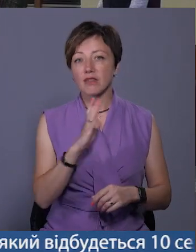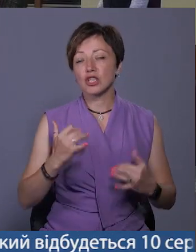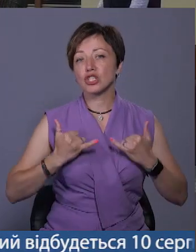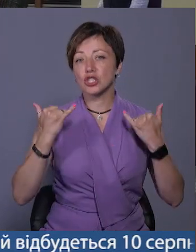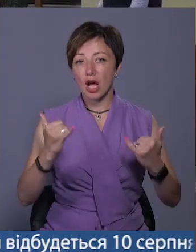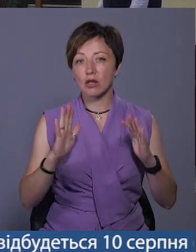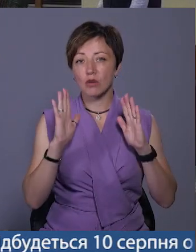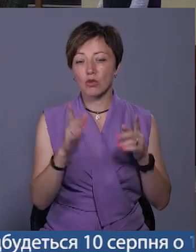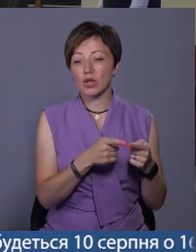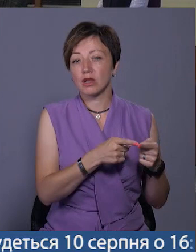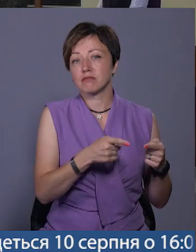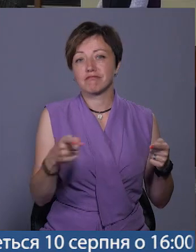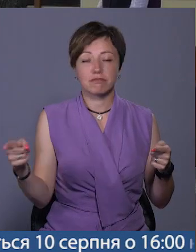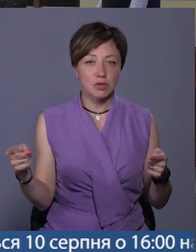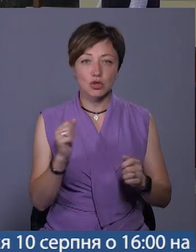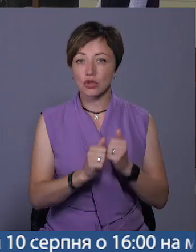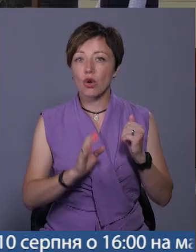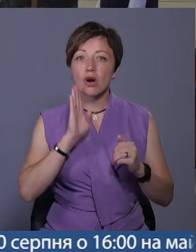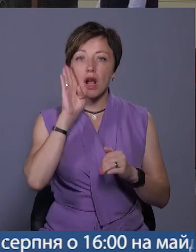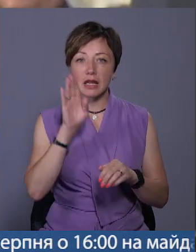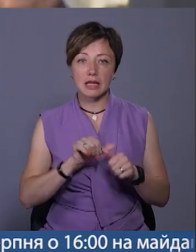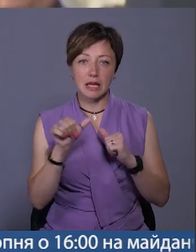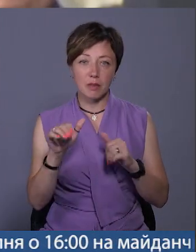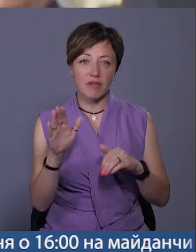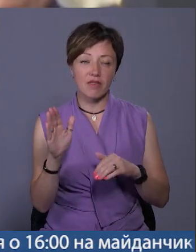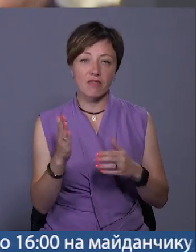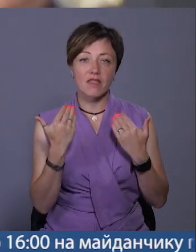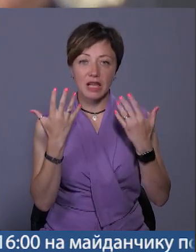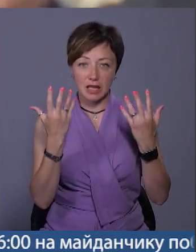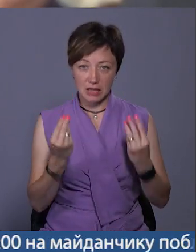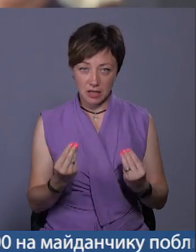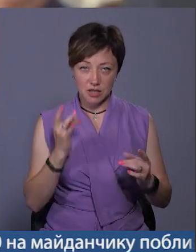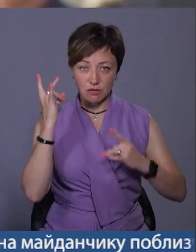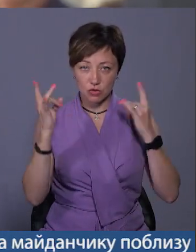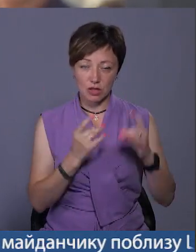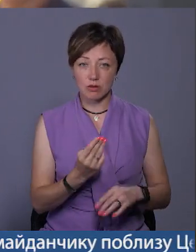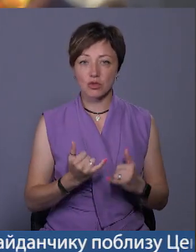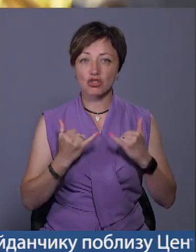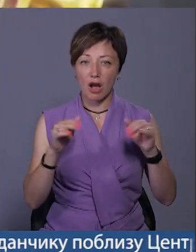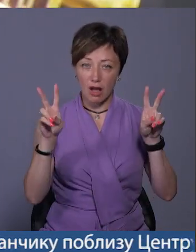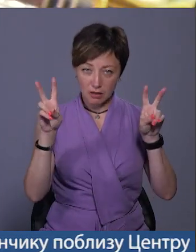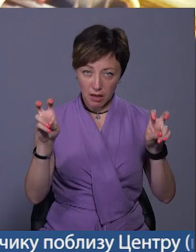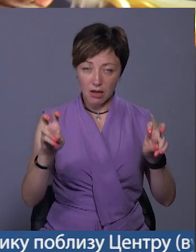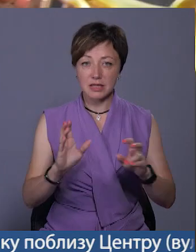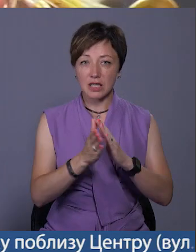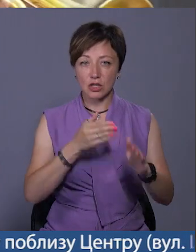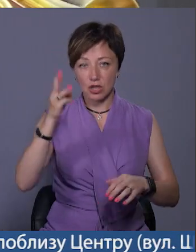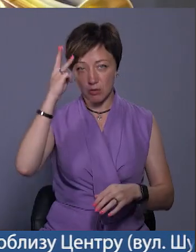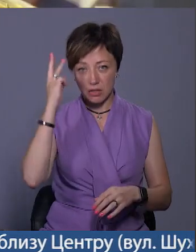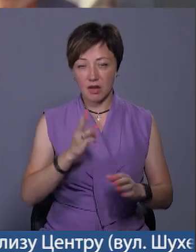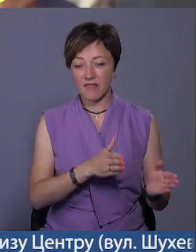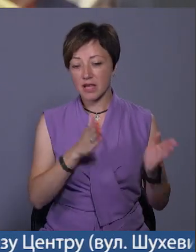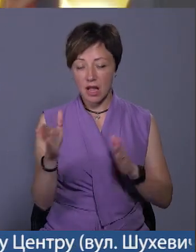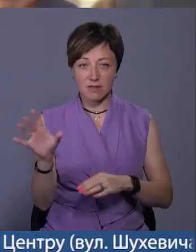буде безстроковою. Відтепер щоранку, крім вихідних, на Проскурівській звучатиме твір «Шана», а хмельничан закликають відкласти